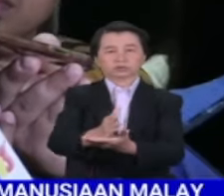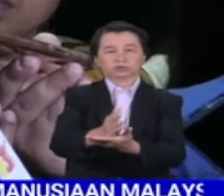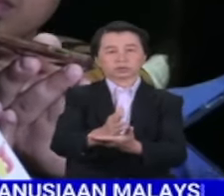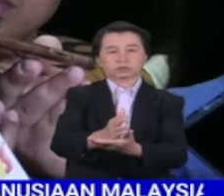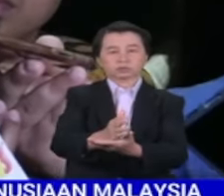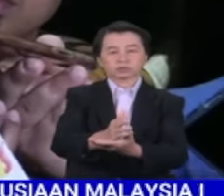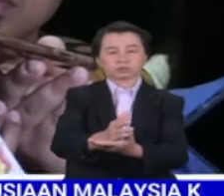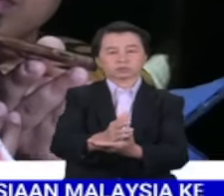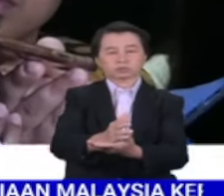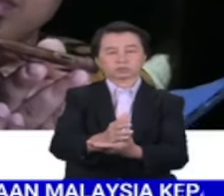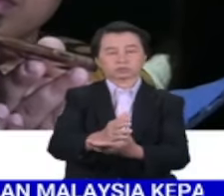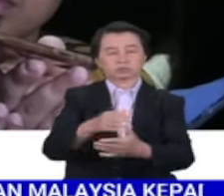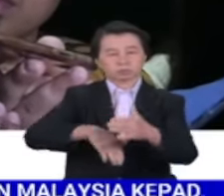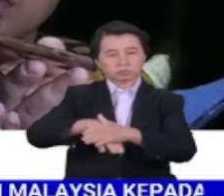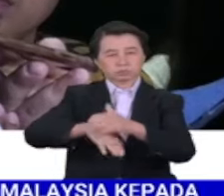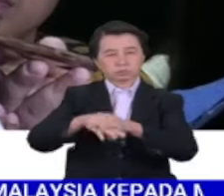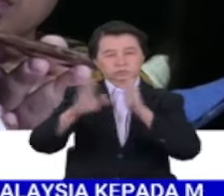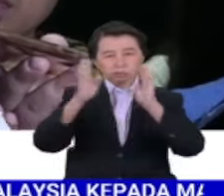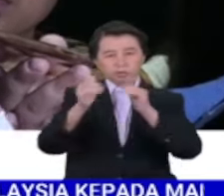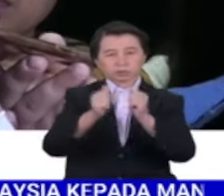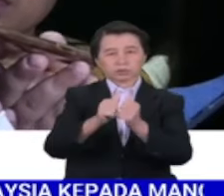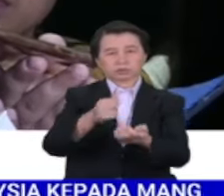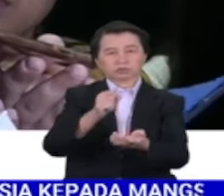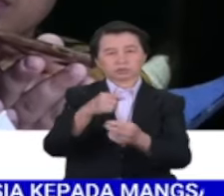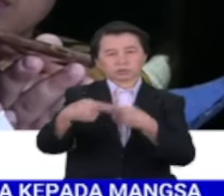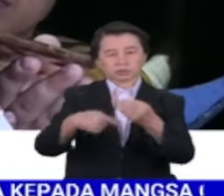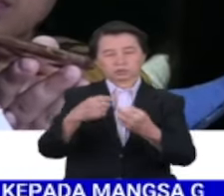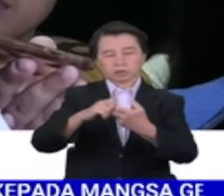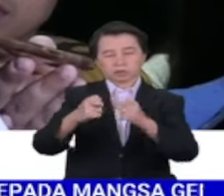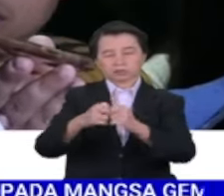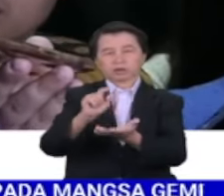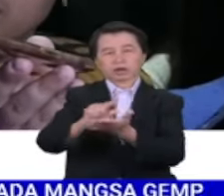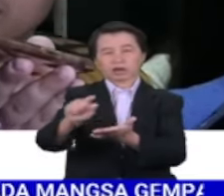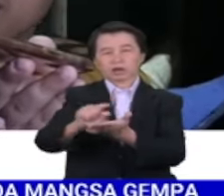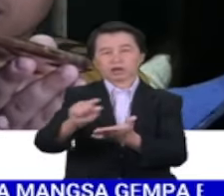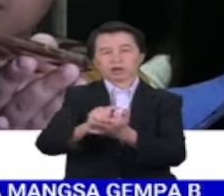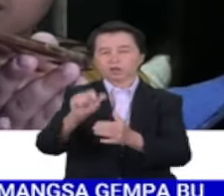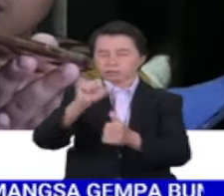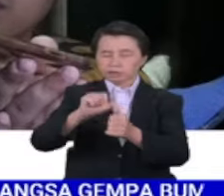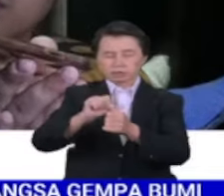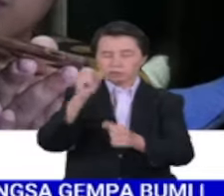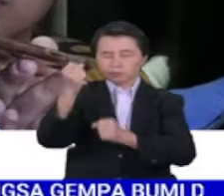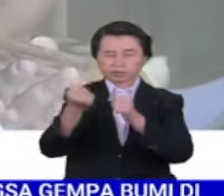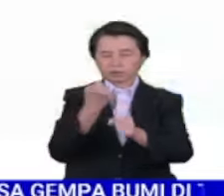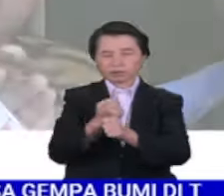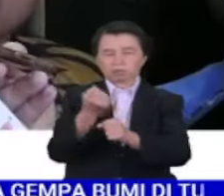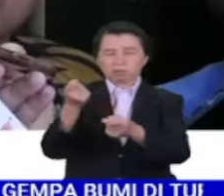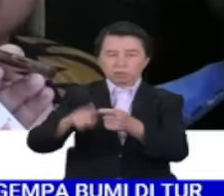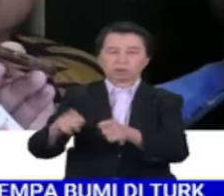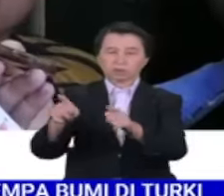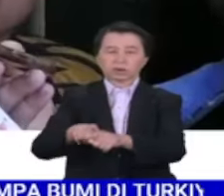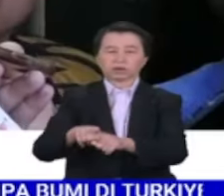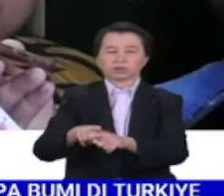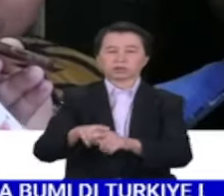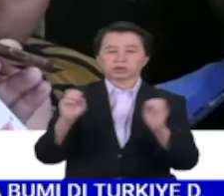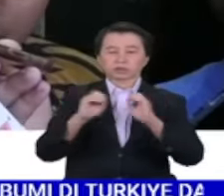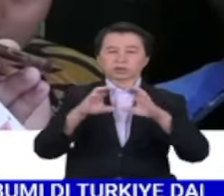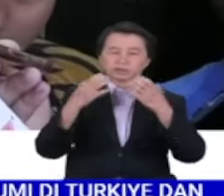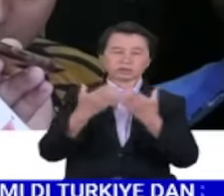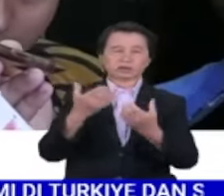stigma bola sepak Malaysia dengan tunggakan gaji ini selalu dan setiap tahun akan terjadi tiada